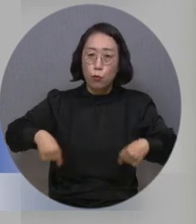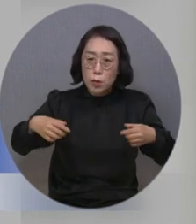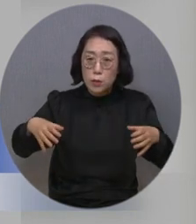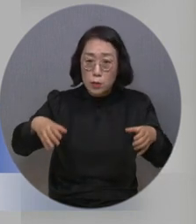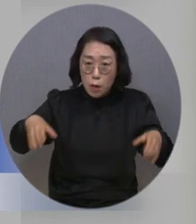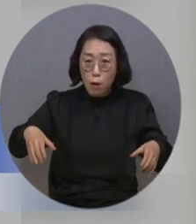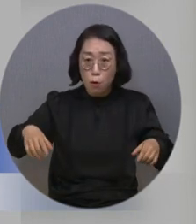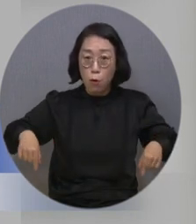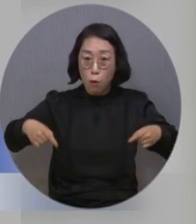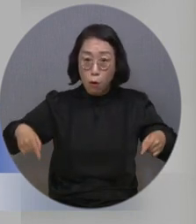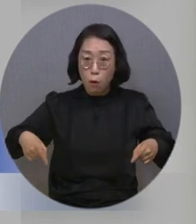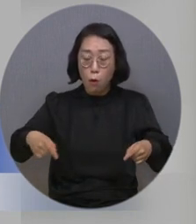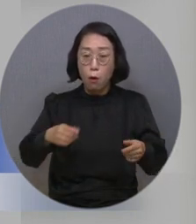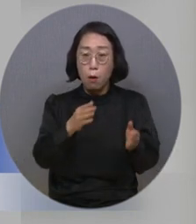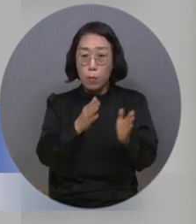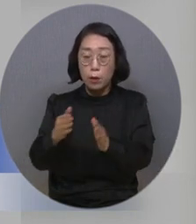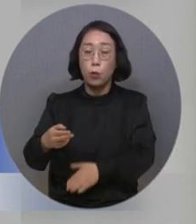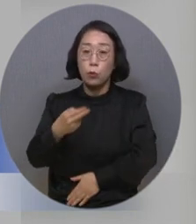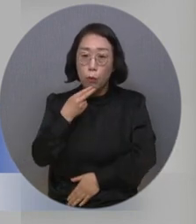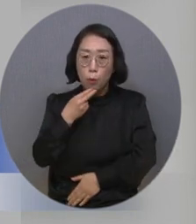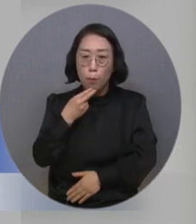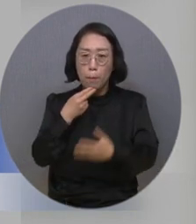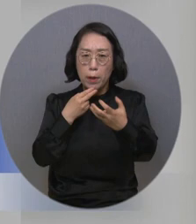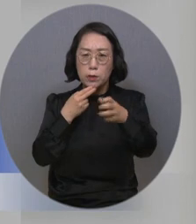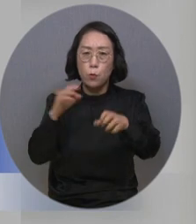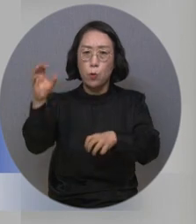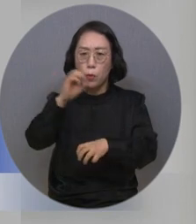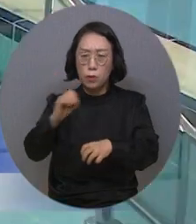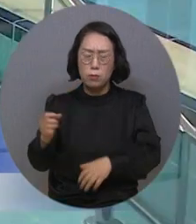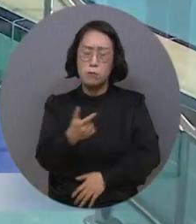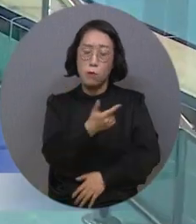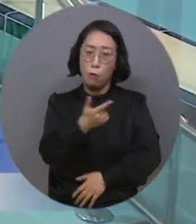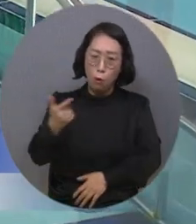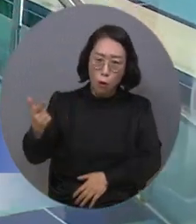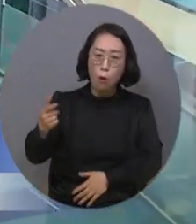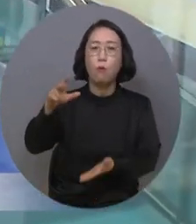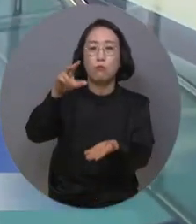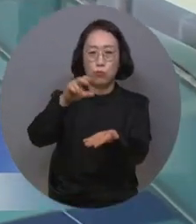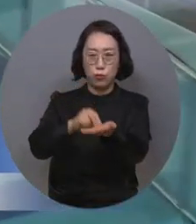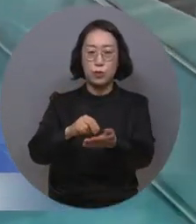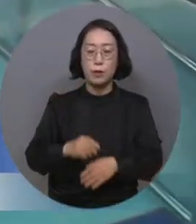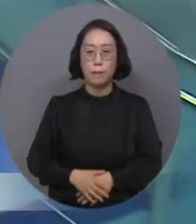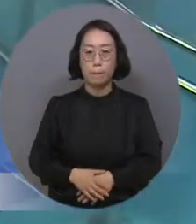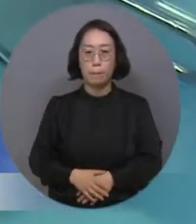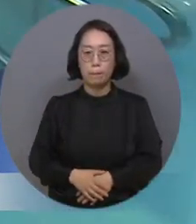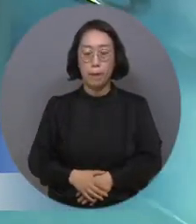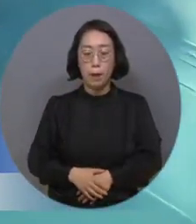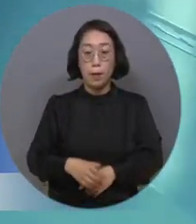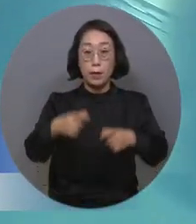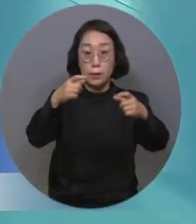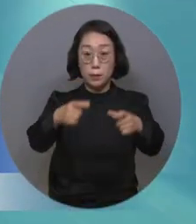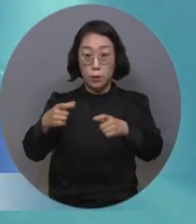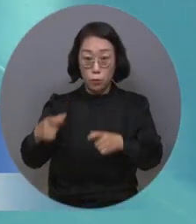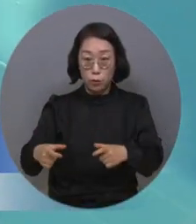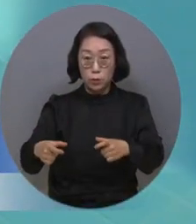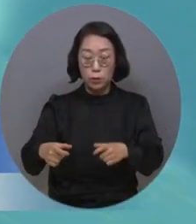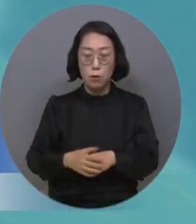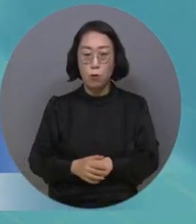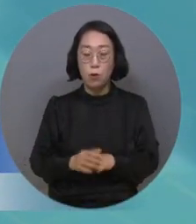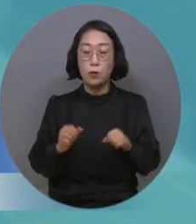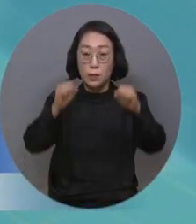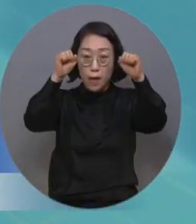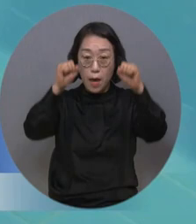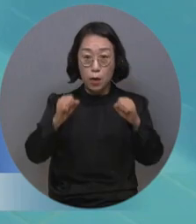미설치율은 무려 85%로 나타났습니다 최근 지자체별로 관내에 다목적